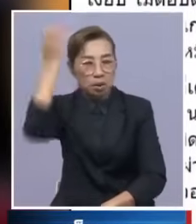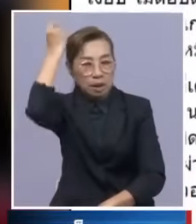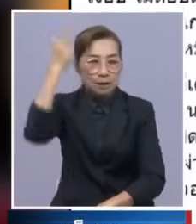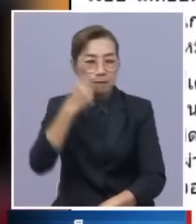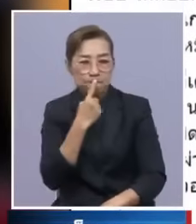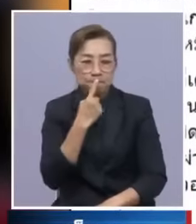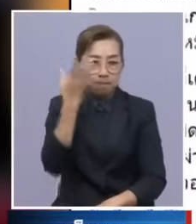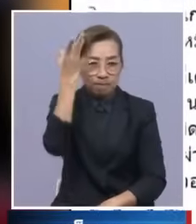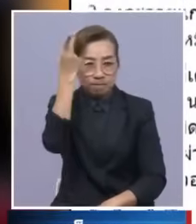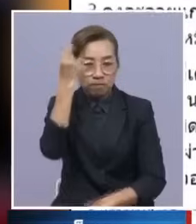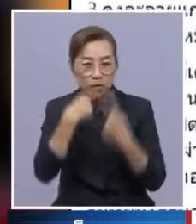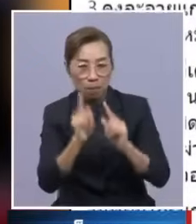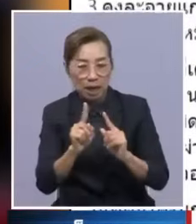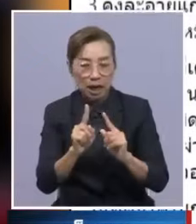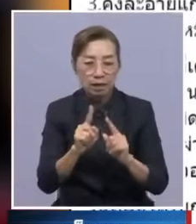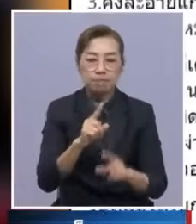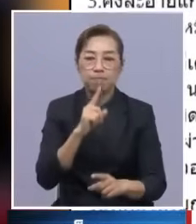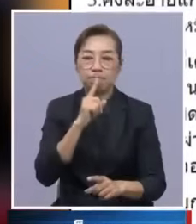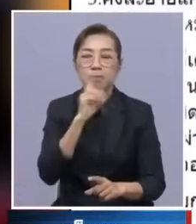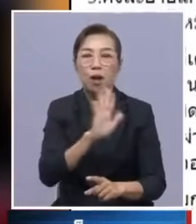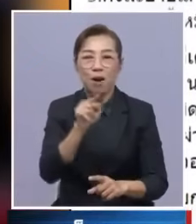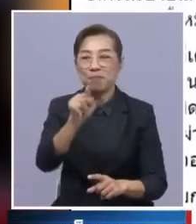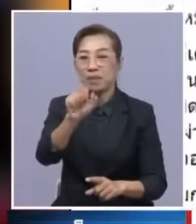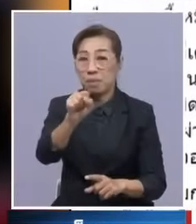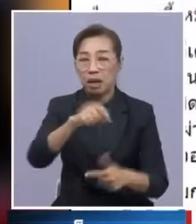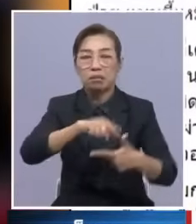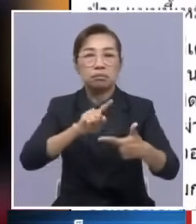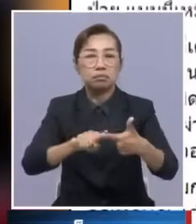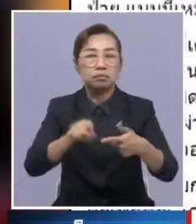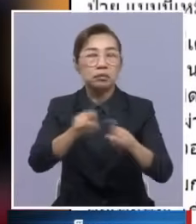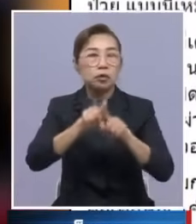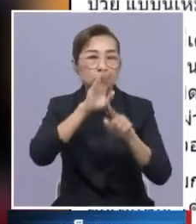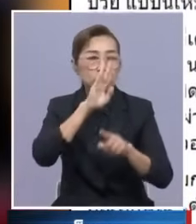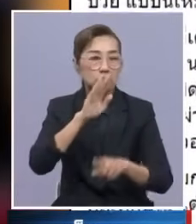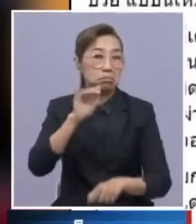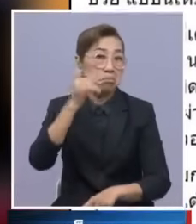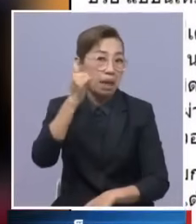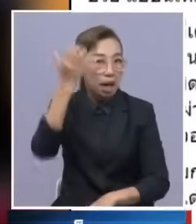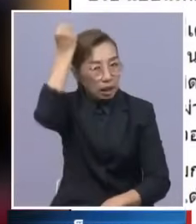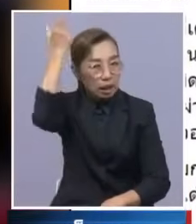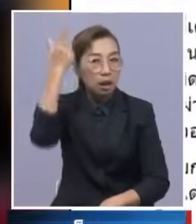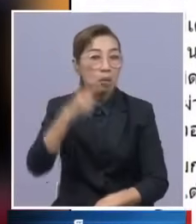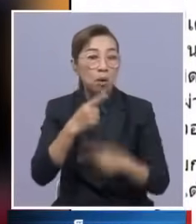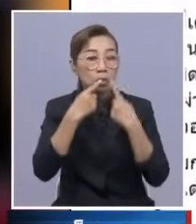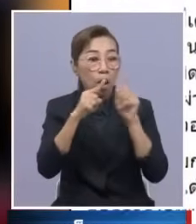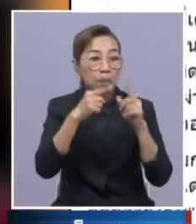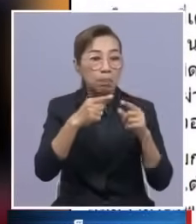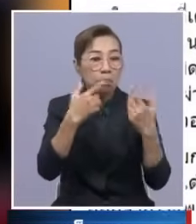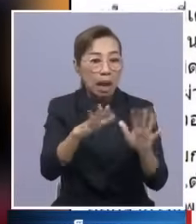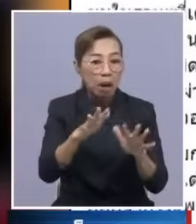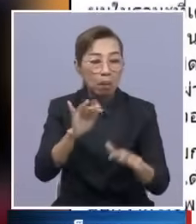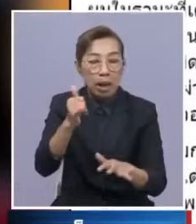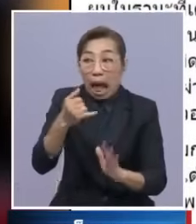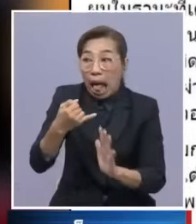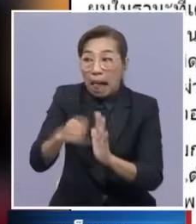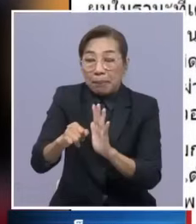ไม่ตรงกับข้อเท็จจริงอย่างที่2ก็คือเกรงว่าถ้าตอบคำถามอะไรไปอาจจะพลาดท่าแล้วไปเปิดช่องให้ถูกวิพากษ์วิจารณ์